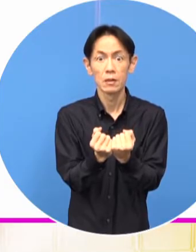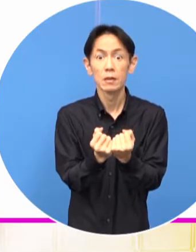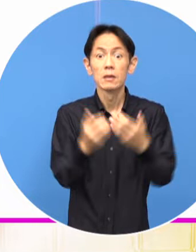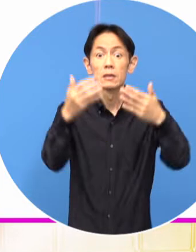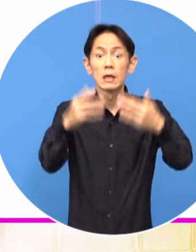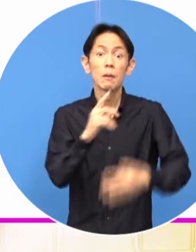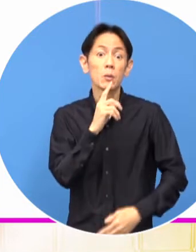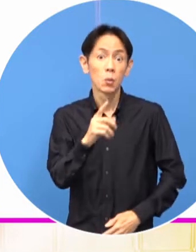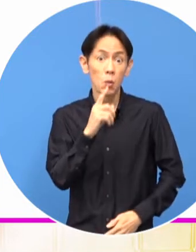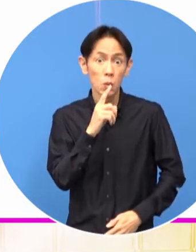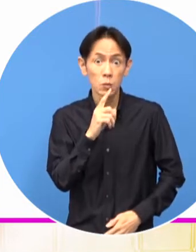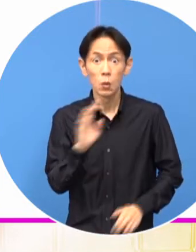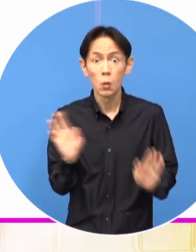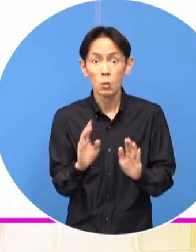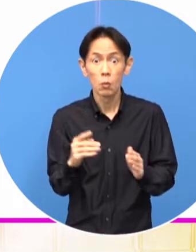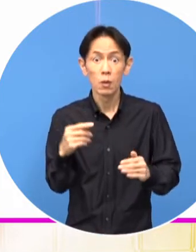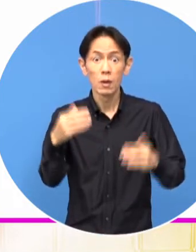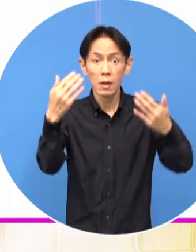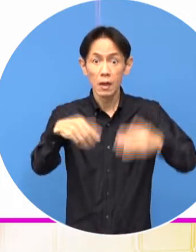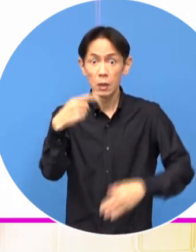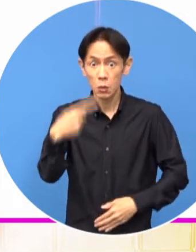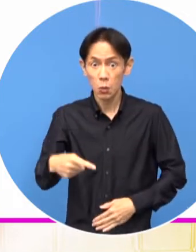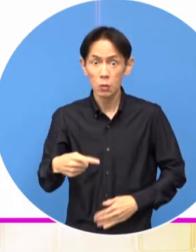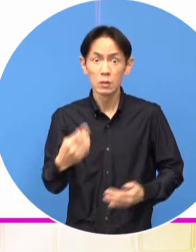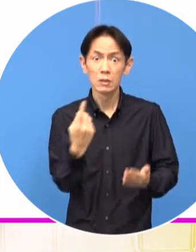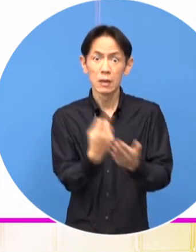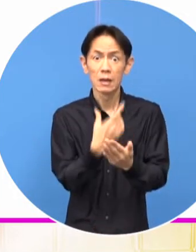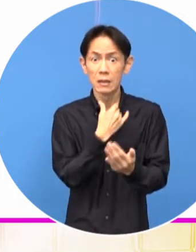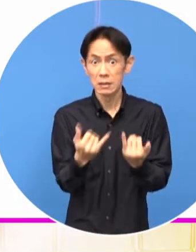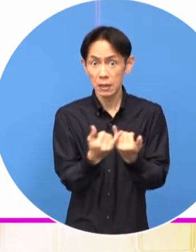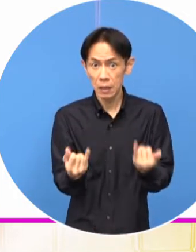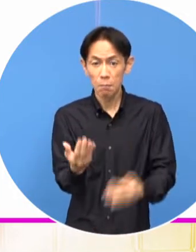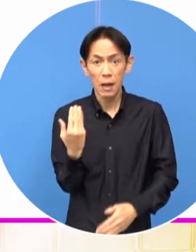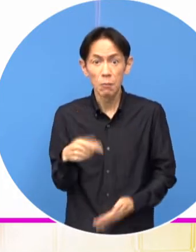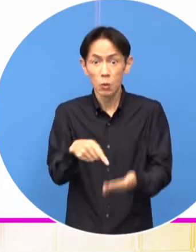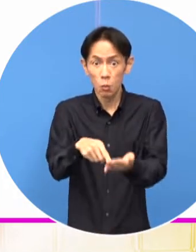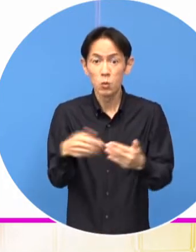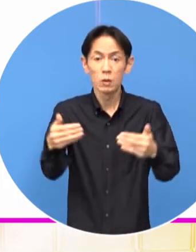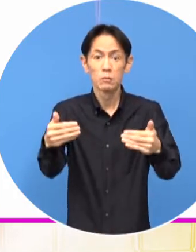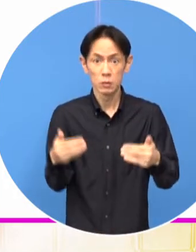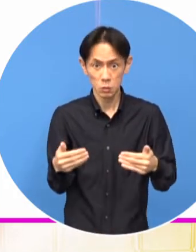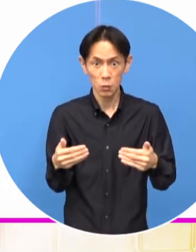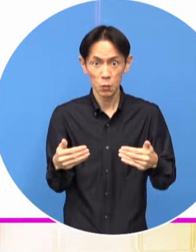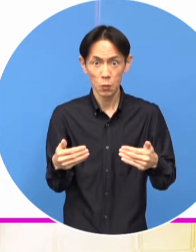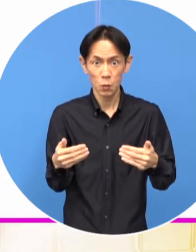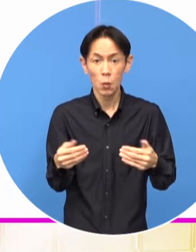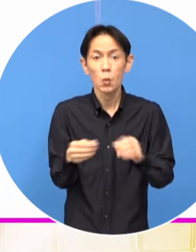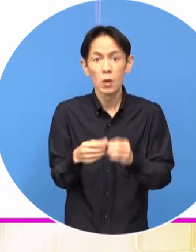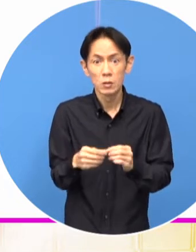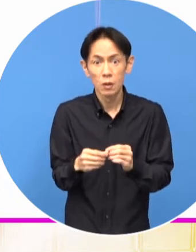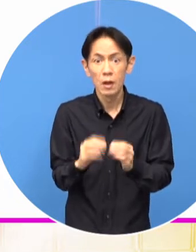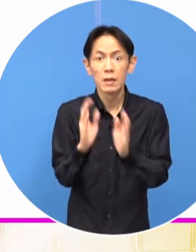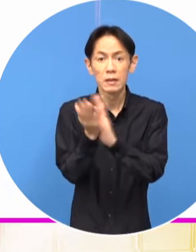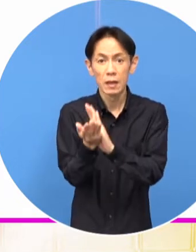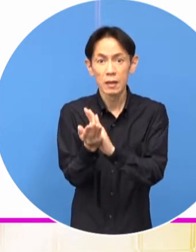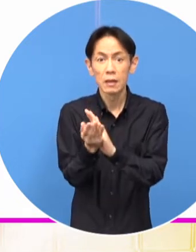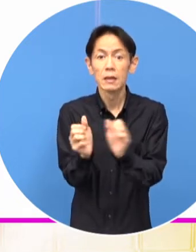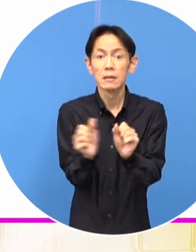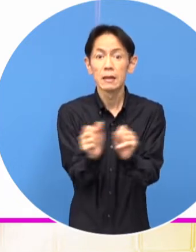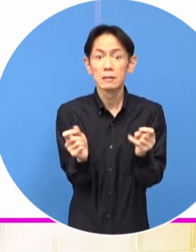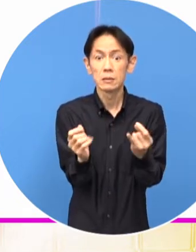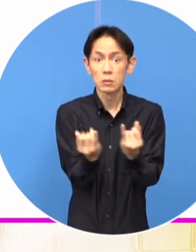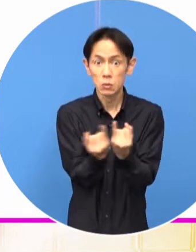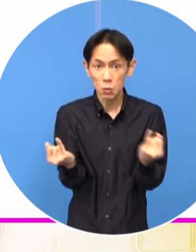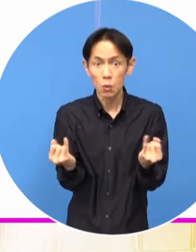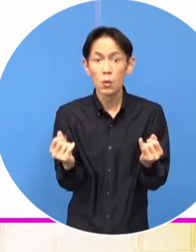シネマ&トークと子ども映画教室に参加ご希望の方は事前の申し込みが必要です。詳しくは県男女